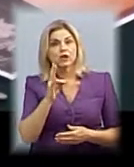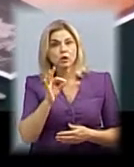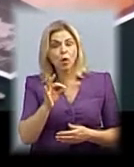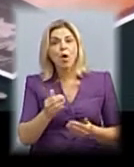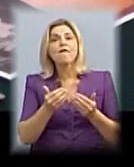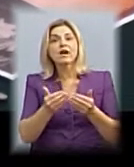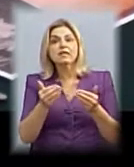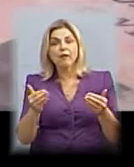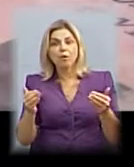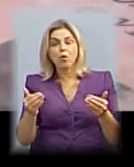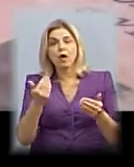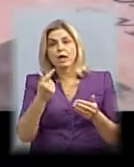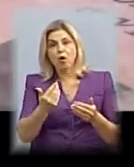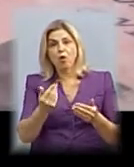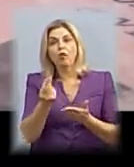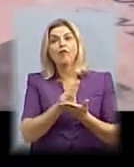виставку творів